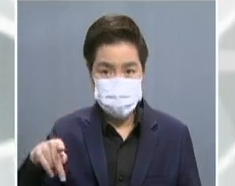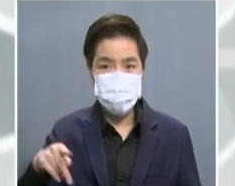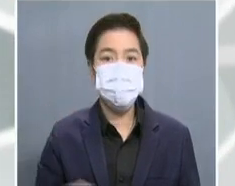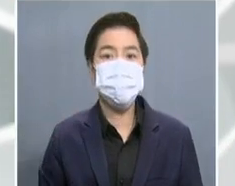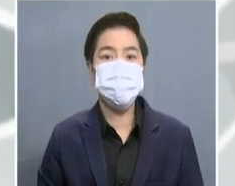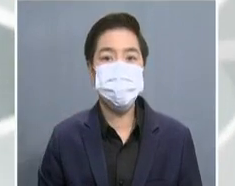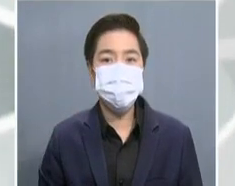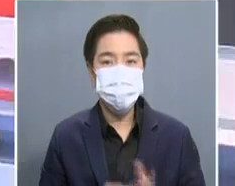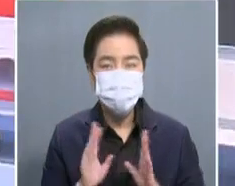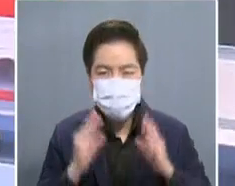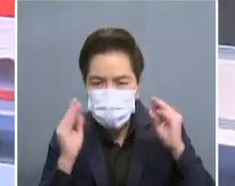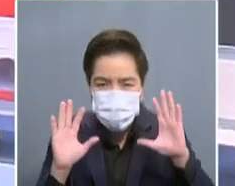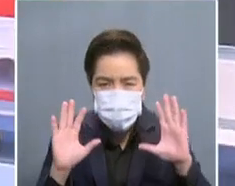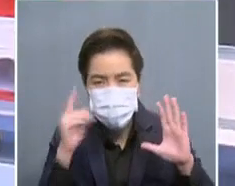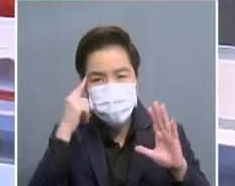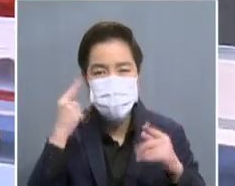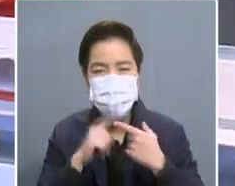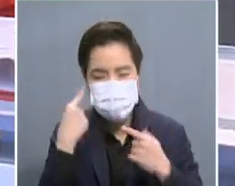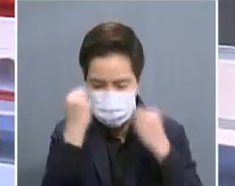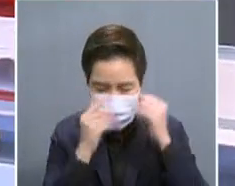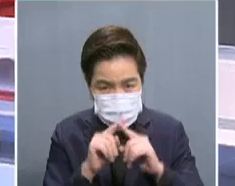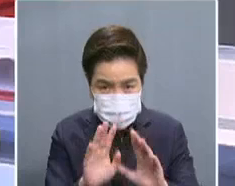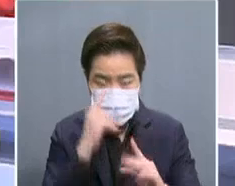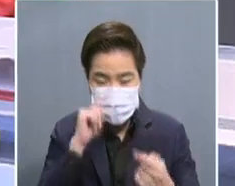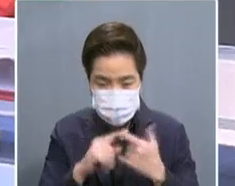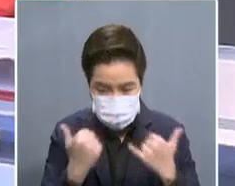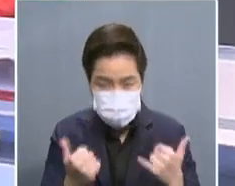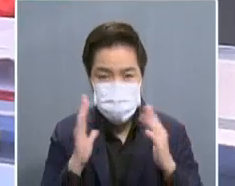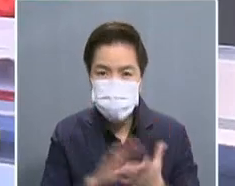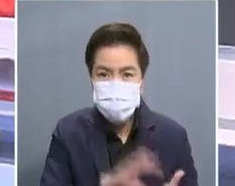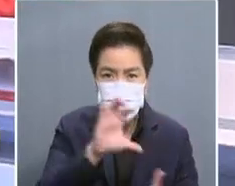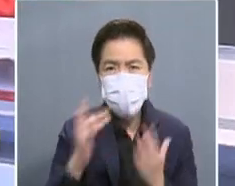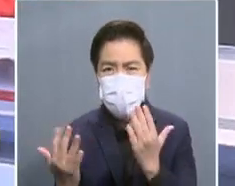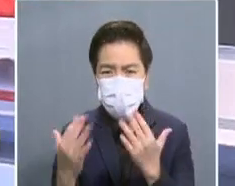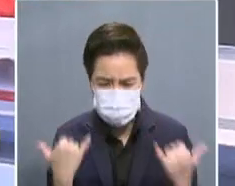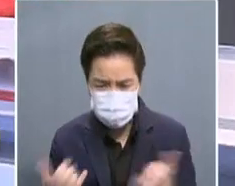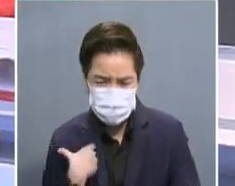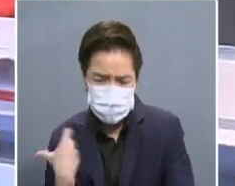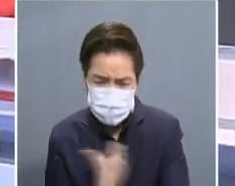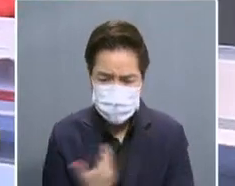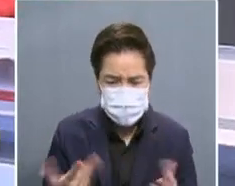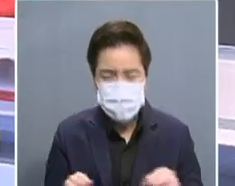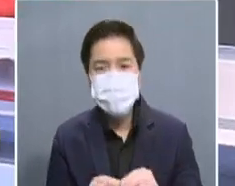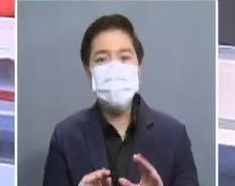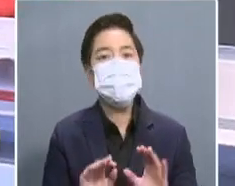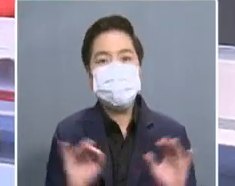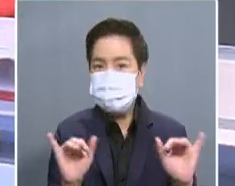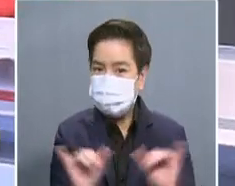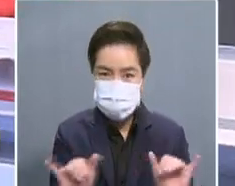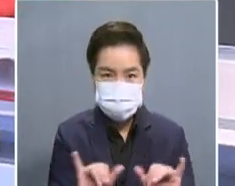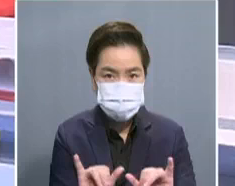คือก็ยังงงๆกันอยู่นะแต่ย้ำกันครั้งหนึ่งนะคือคนแชร์กันเนี้ยบอกเดี๋ยวรอก่อนก็ได้เดี๋ยวก็ walk in แล้วยังค่ะ